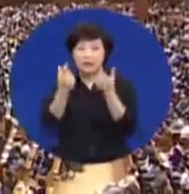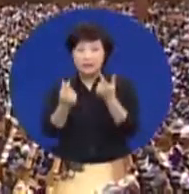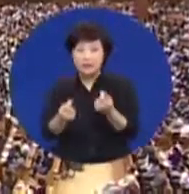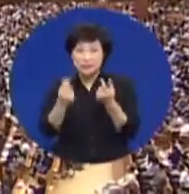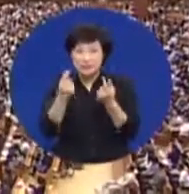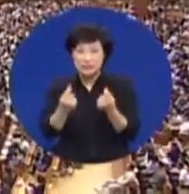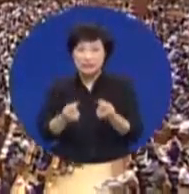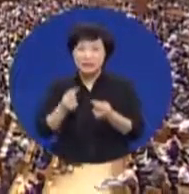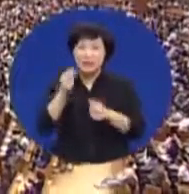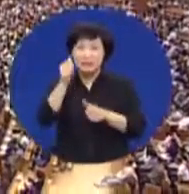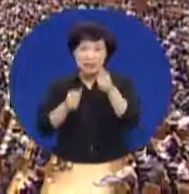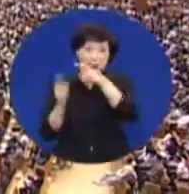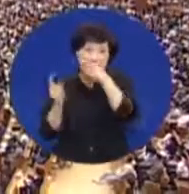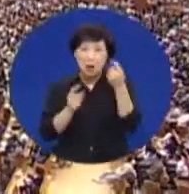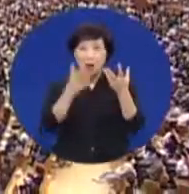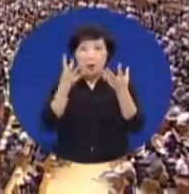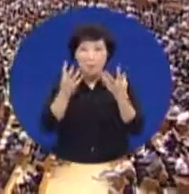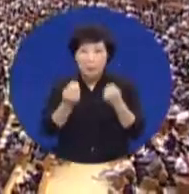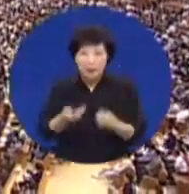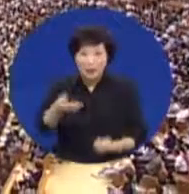불같은 시험